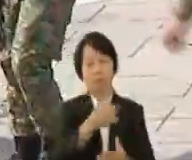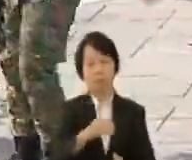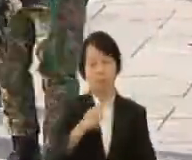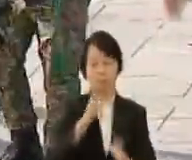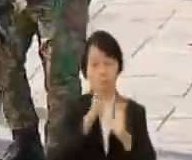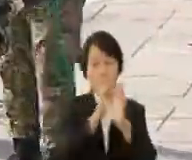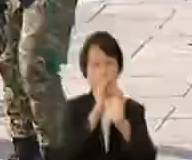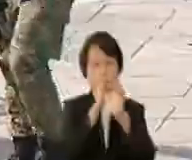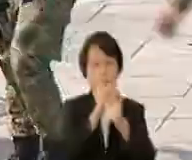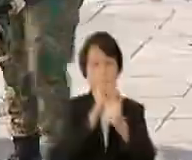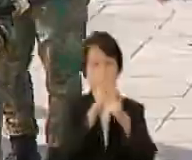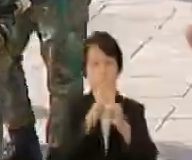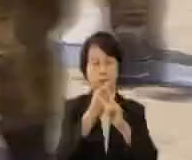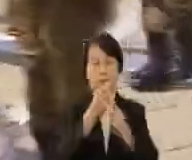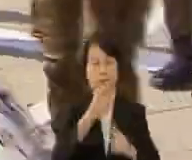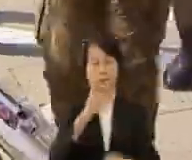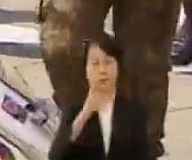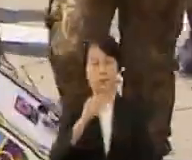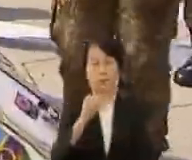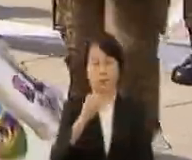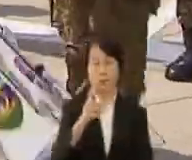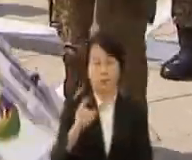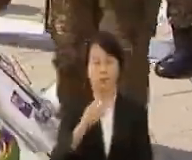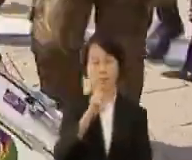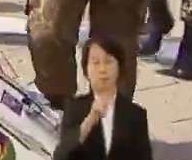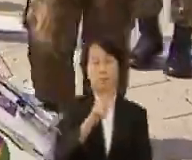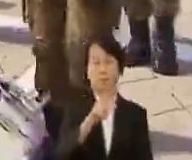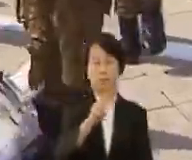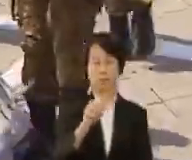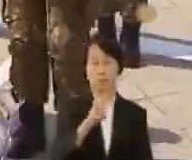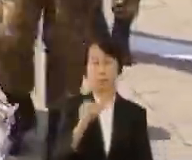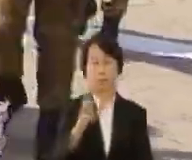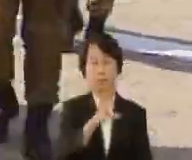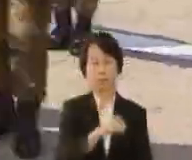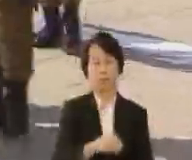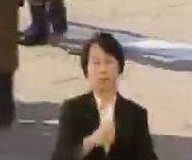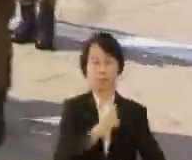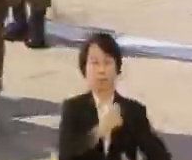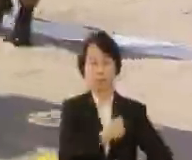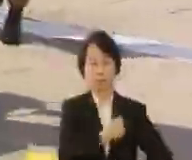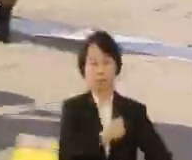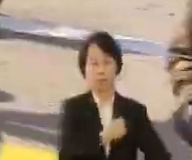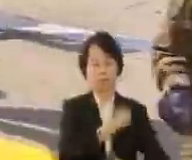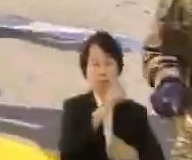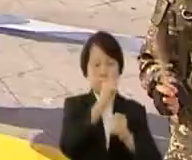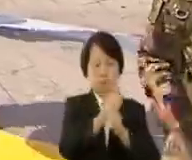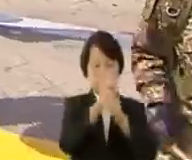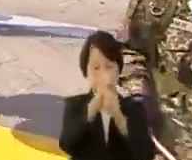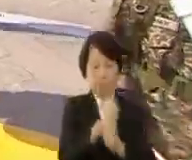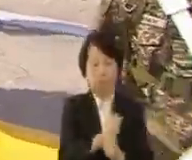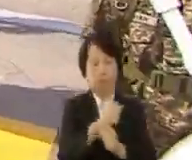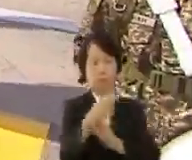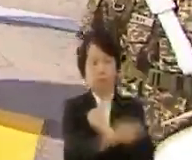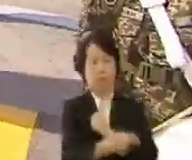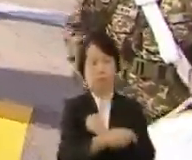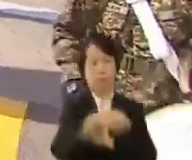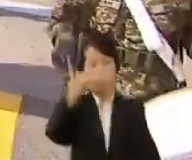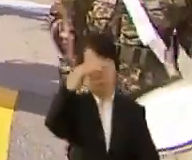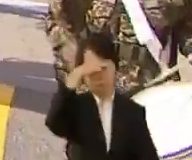serunai dari pasukan Tentera Darat, Laut dan Udara serta askar Timbalan Setia Negeri Johor.